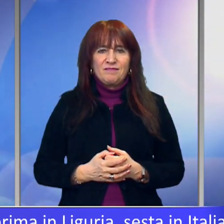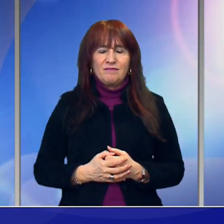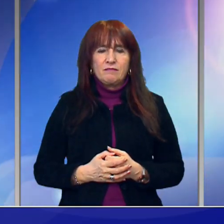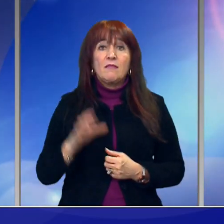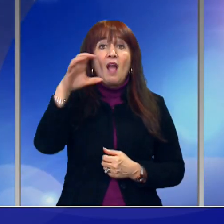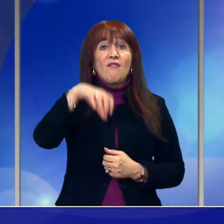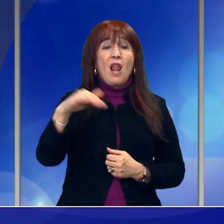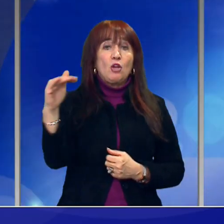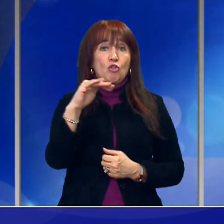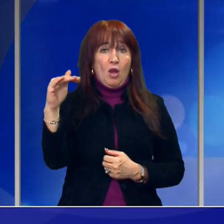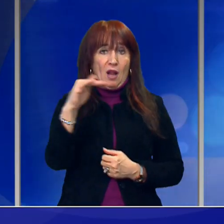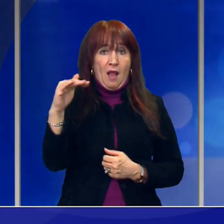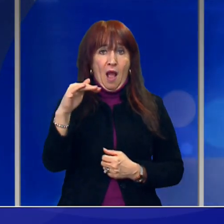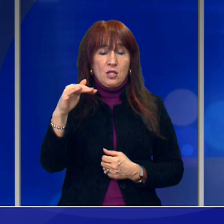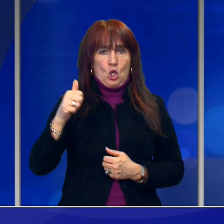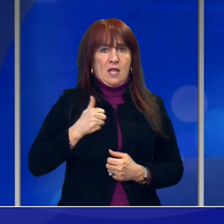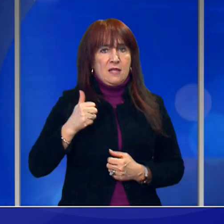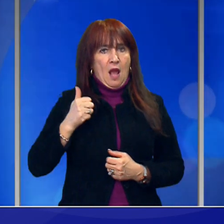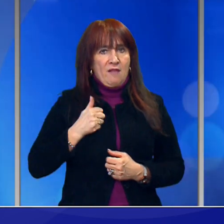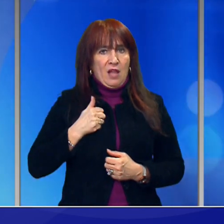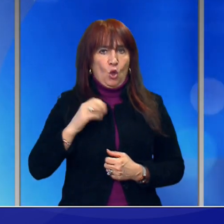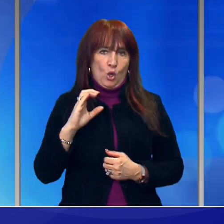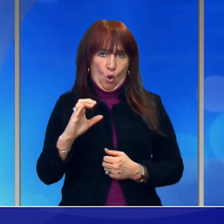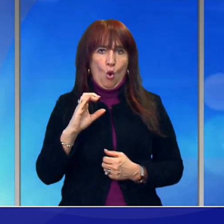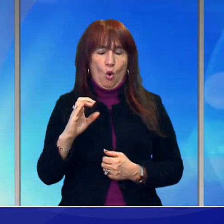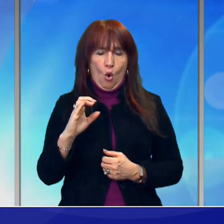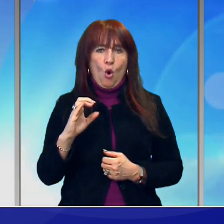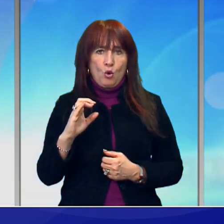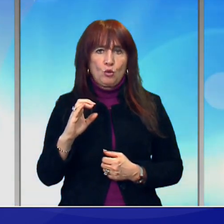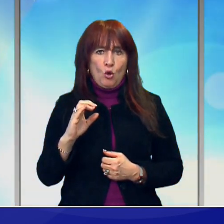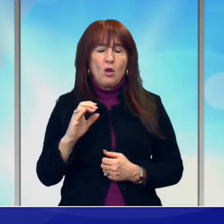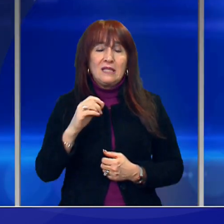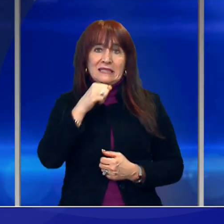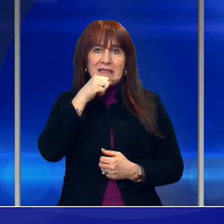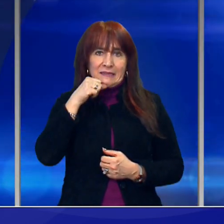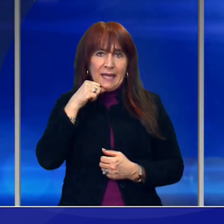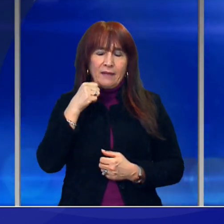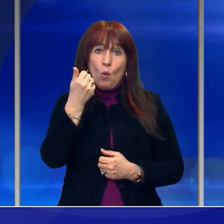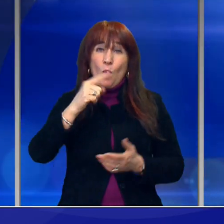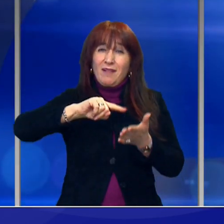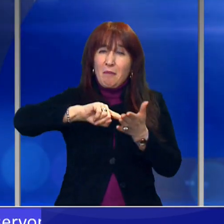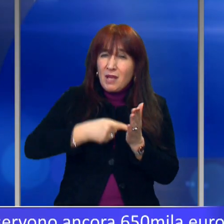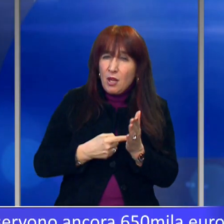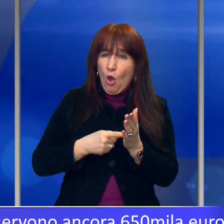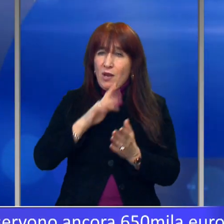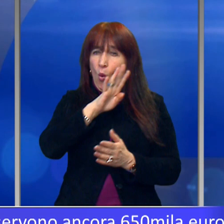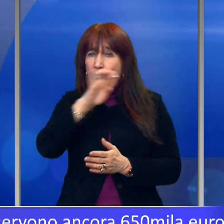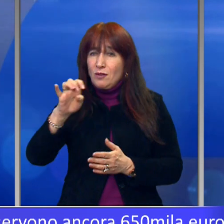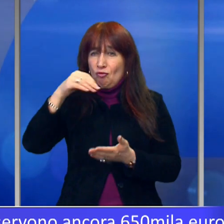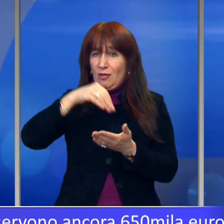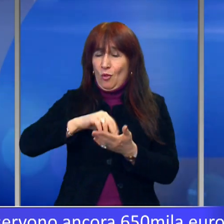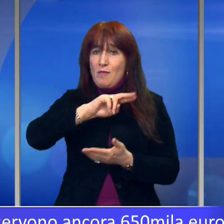al Villaggio del Ragazzo di San Salvatore di Cogorno servono un milione e 400